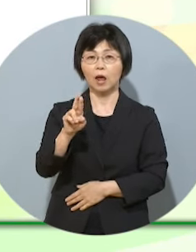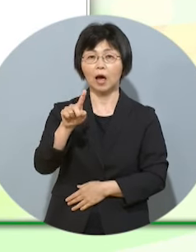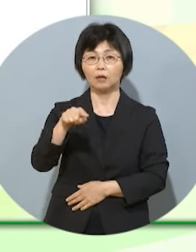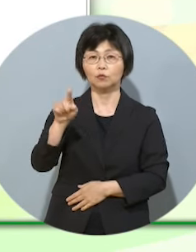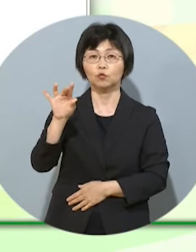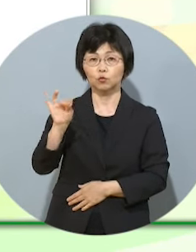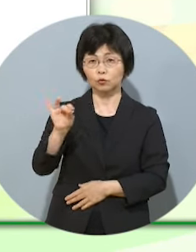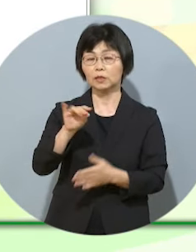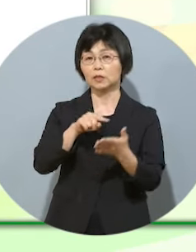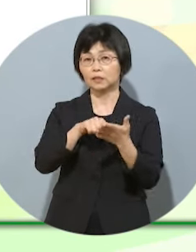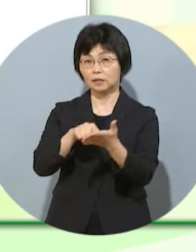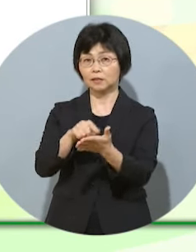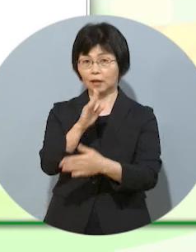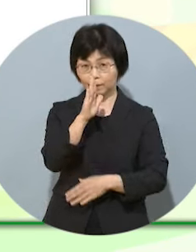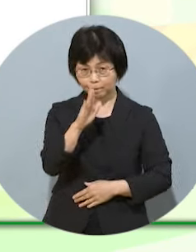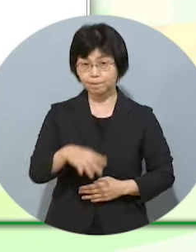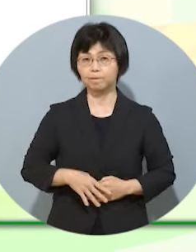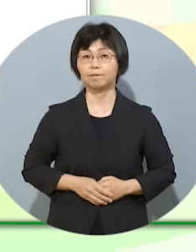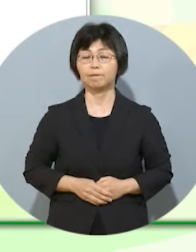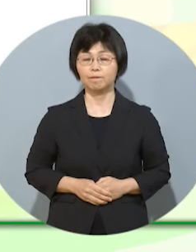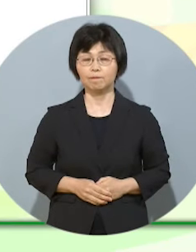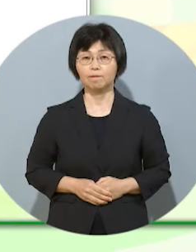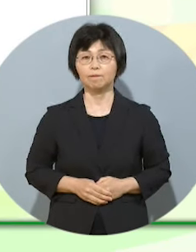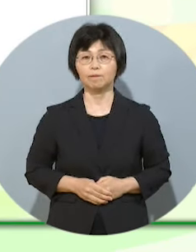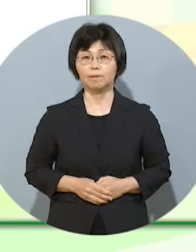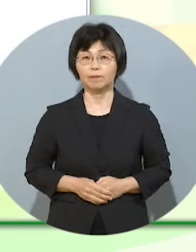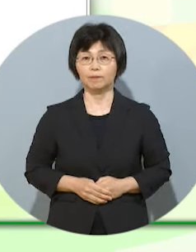してください。